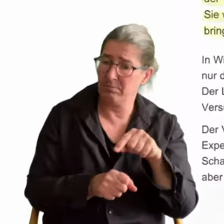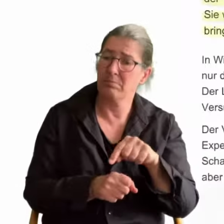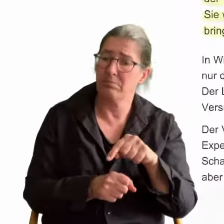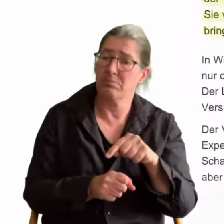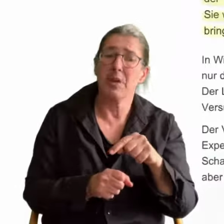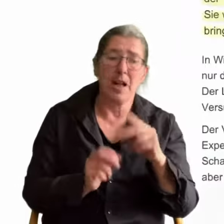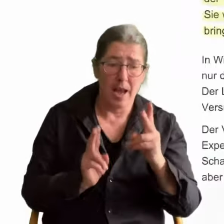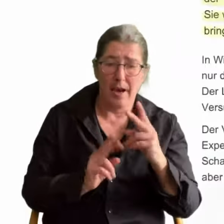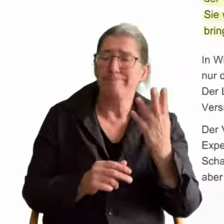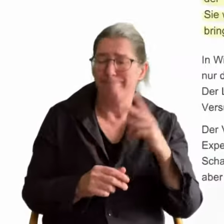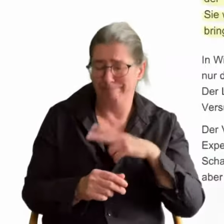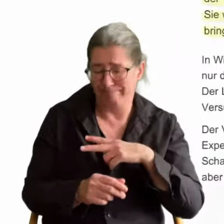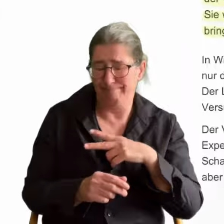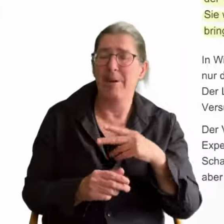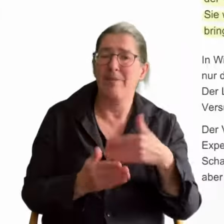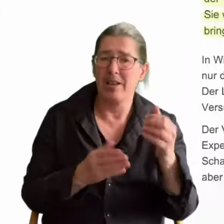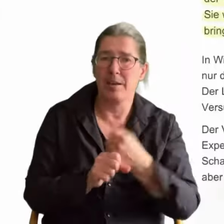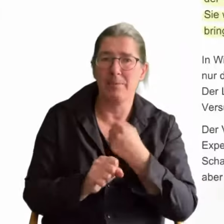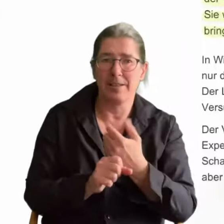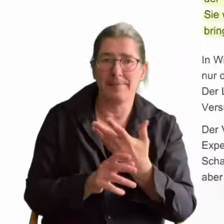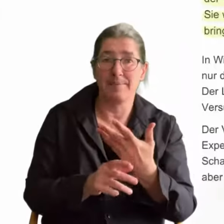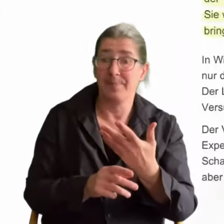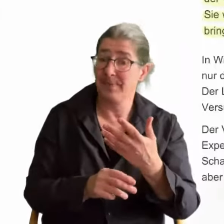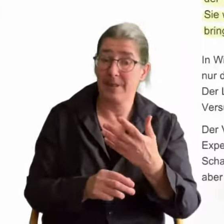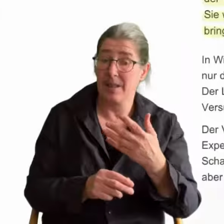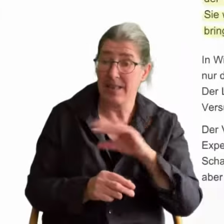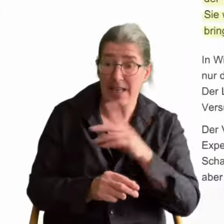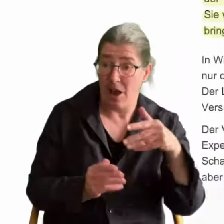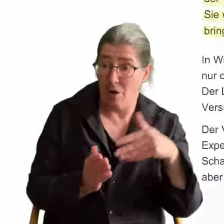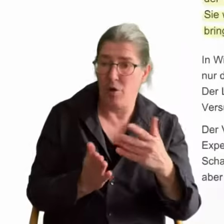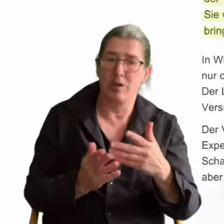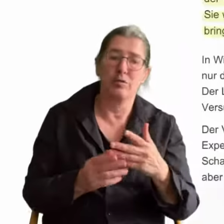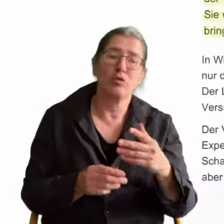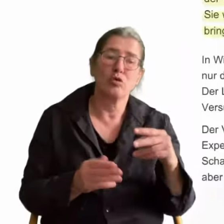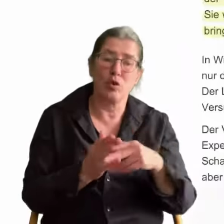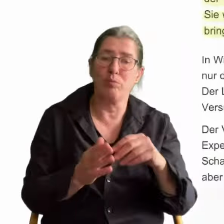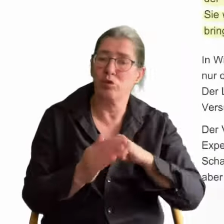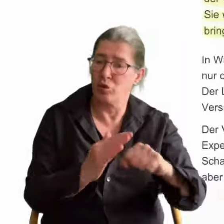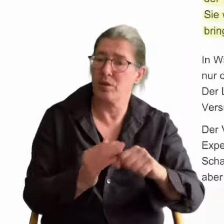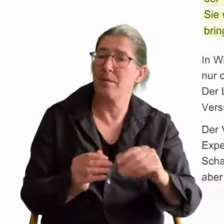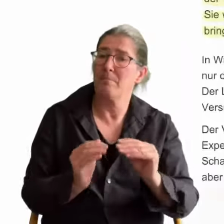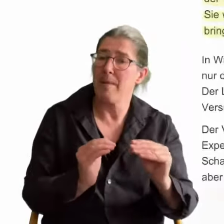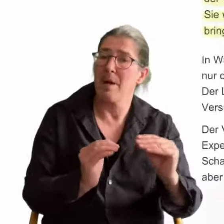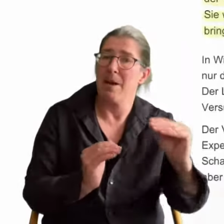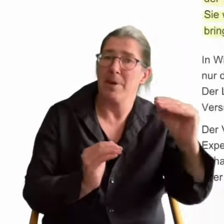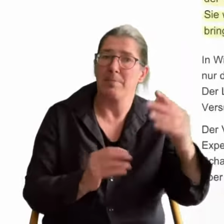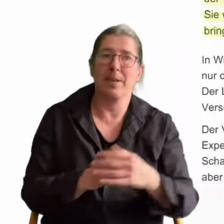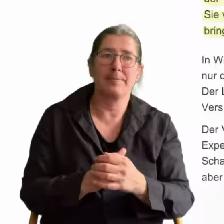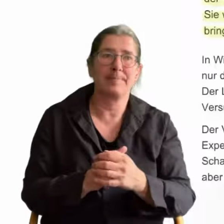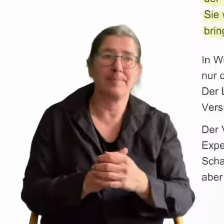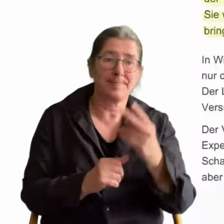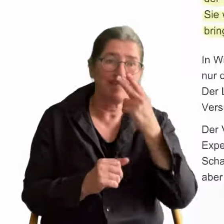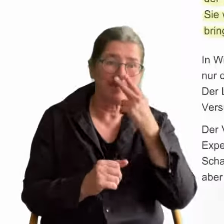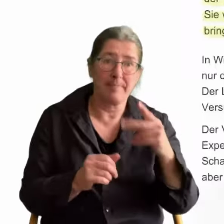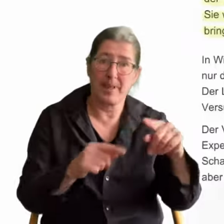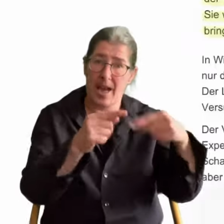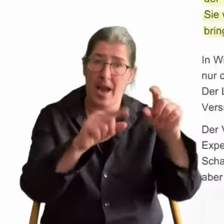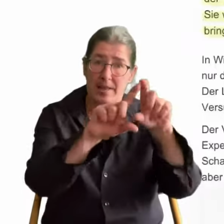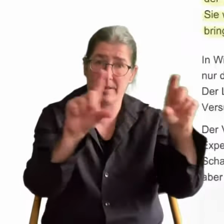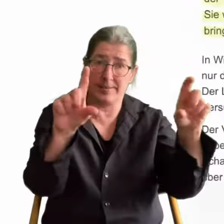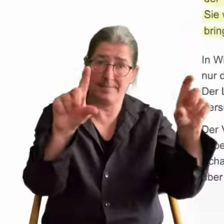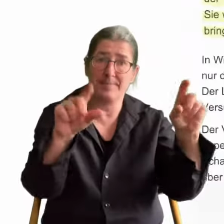den lehrer dazu zu bringen weiterzumachen und eben nicht aufzuhören und die stromstöße bei falschen antworten zu erhöhen hier seht ihr so ein